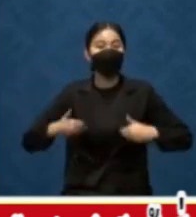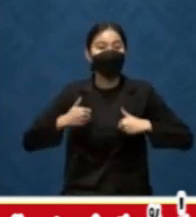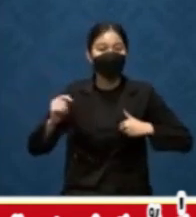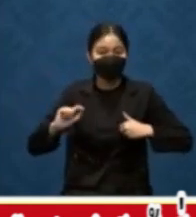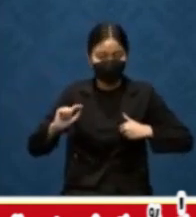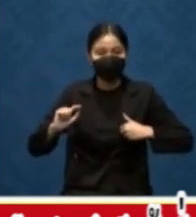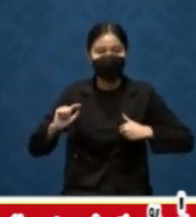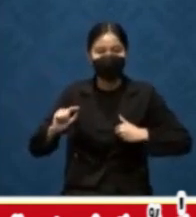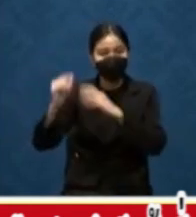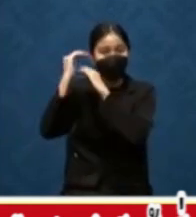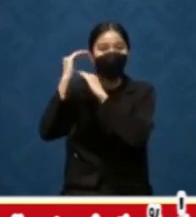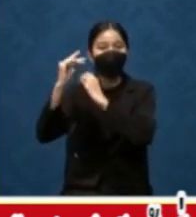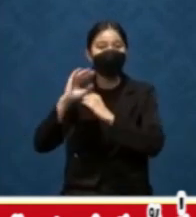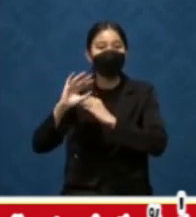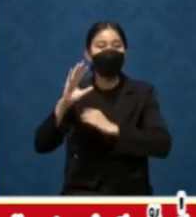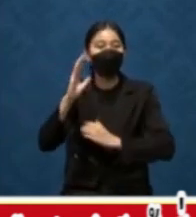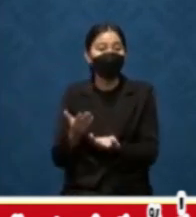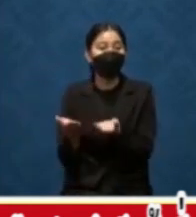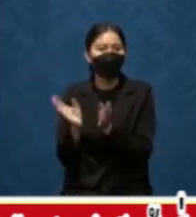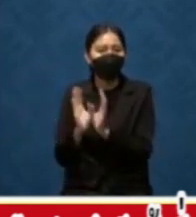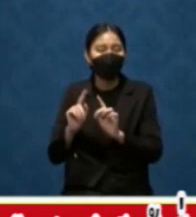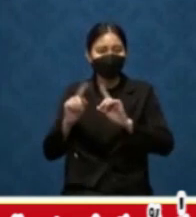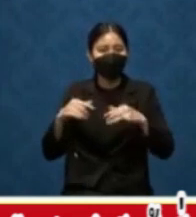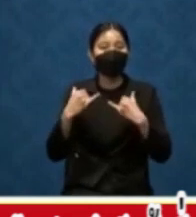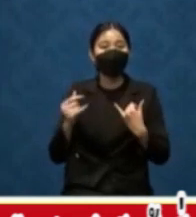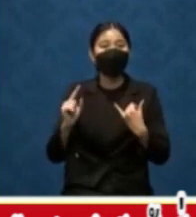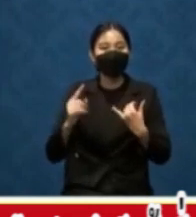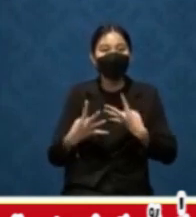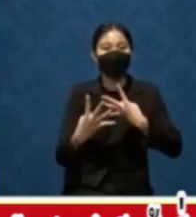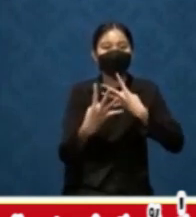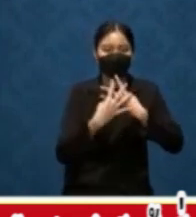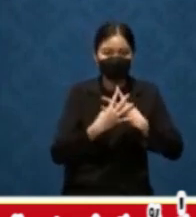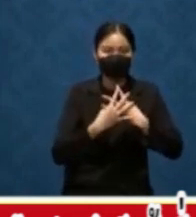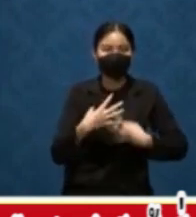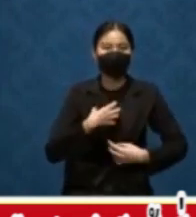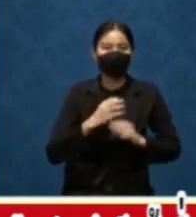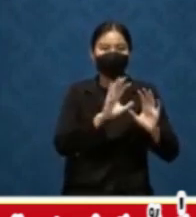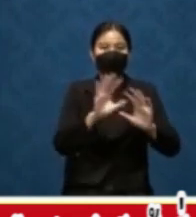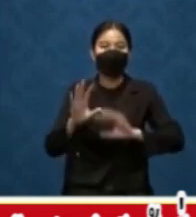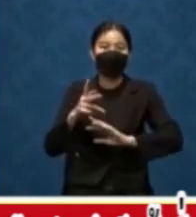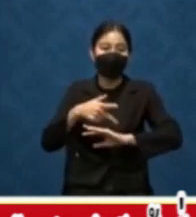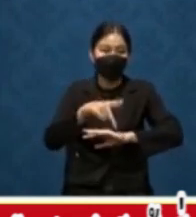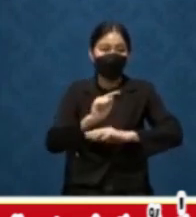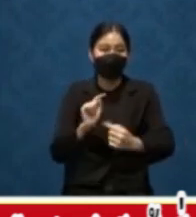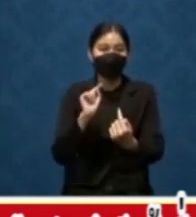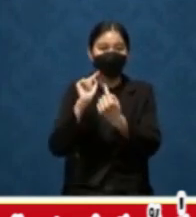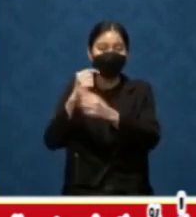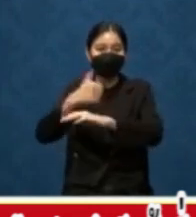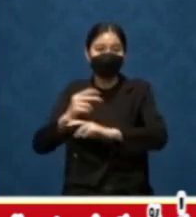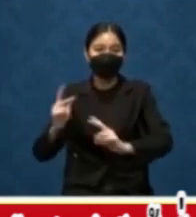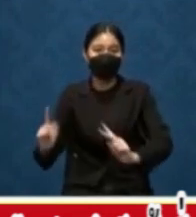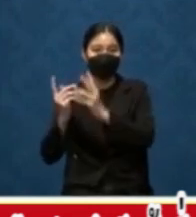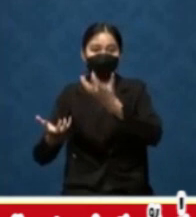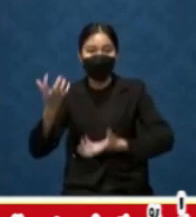เป็นความหวังของพ่อแม่แต่วันนี้น้องอยู่ภายใต้ซี่โครงขลังฝากท่านประธานไปถึงท่านมนตรีว่าการกระทรวงยุติธรรม